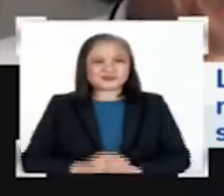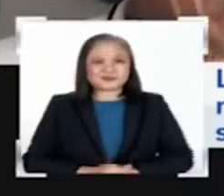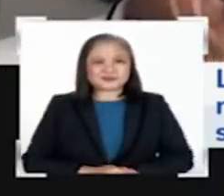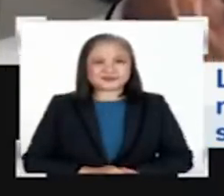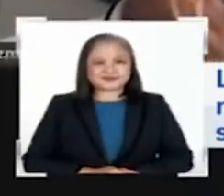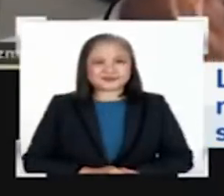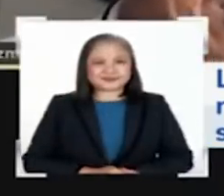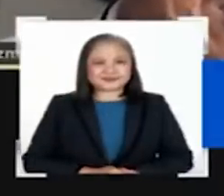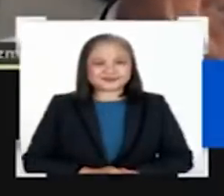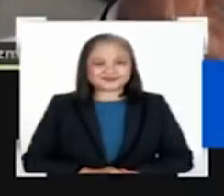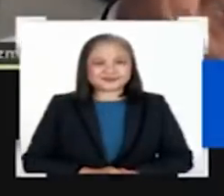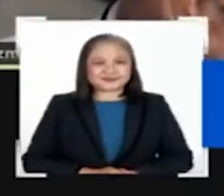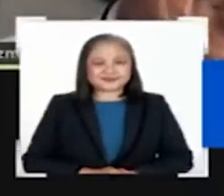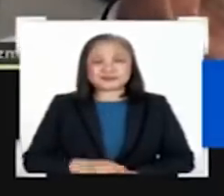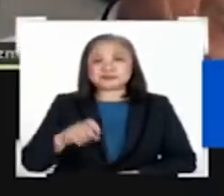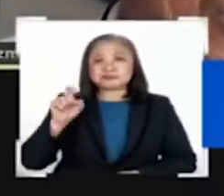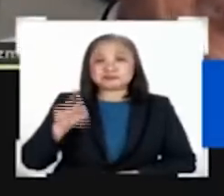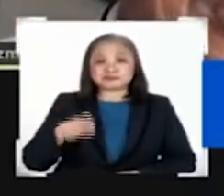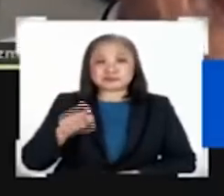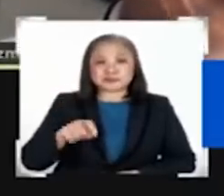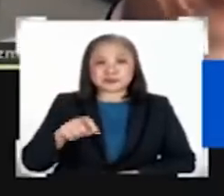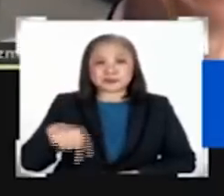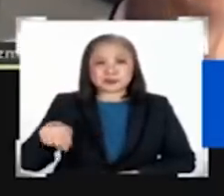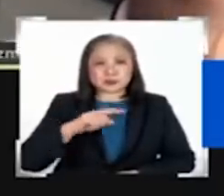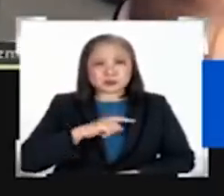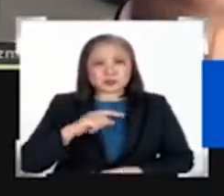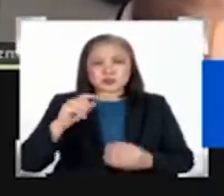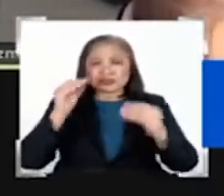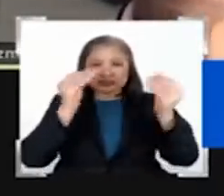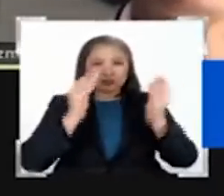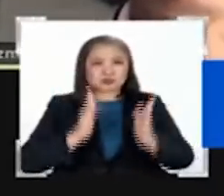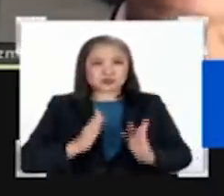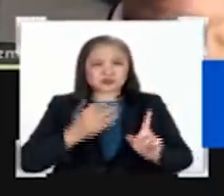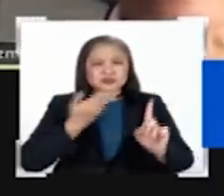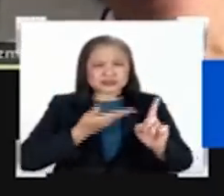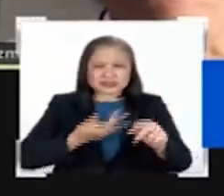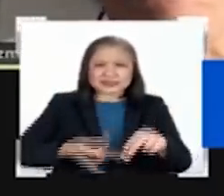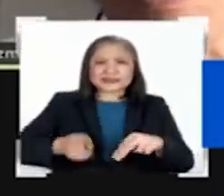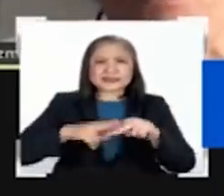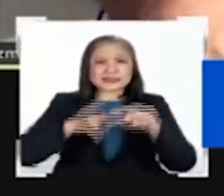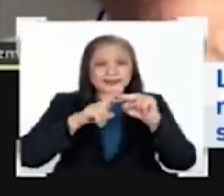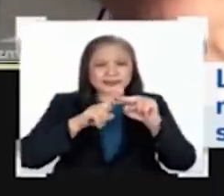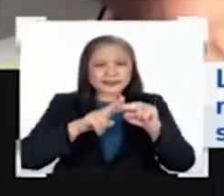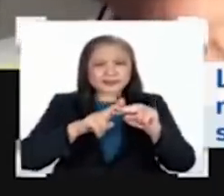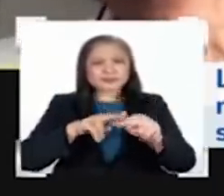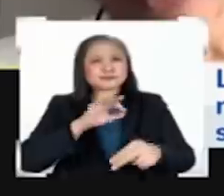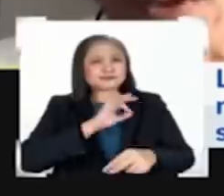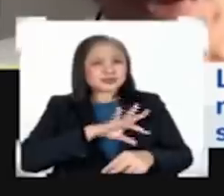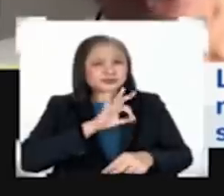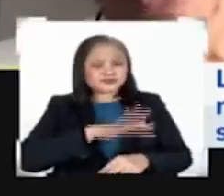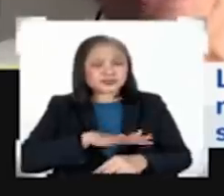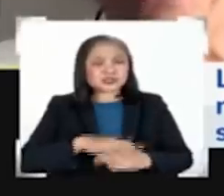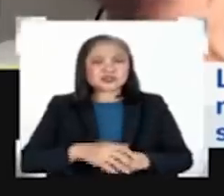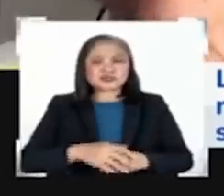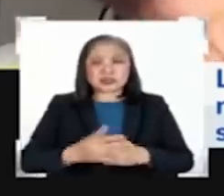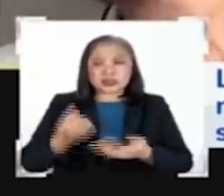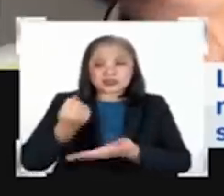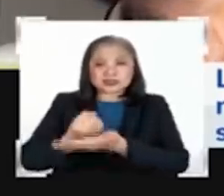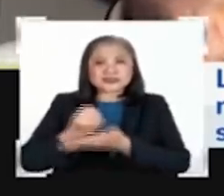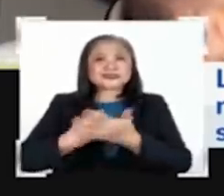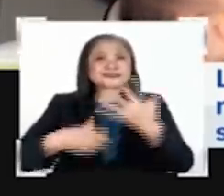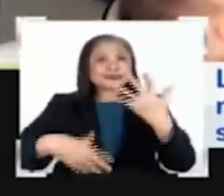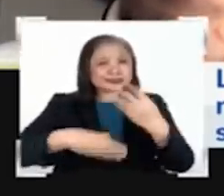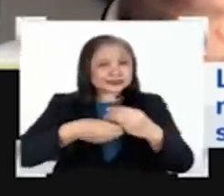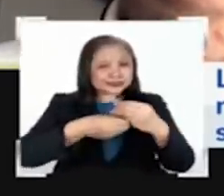Dapat yung sa mga guro, dagdagan pa natin ang mga incentive bukod doon sa kanilang sweldo.